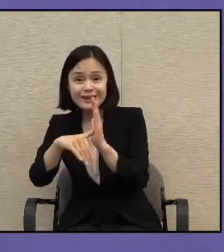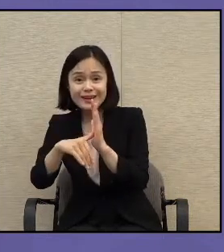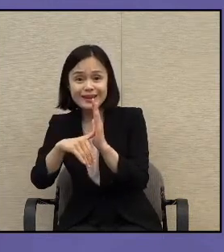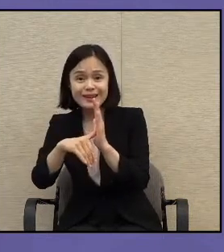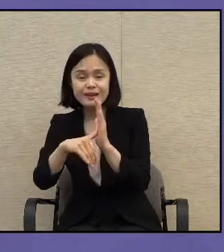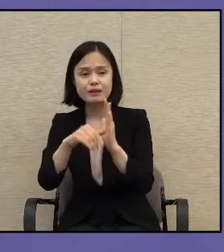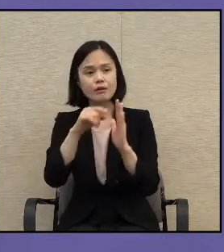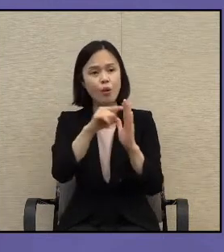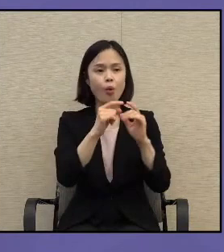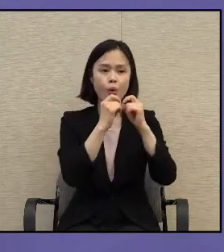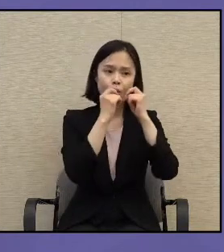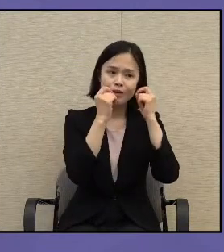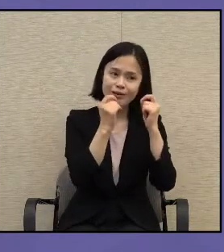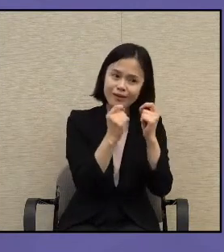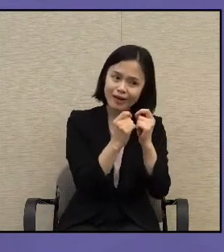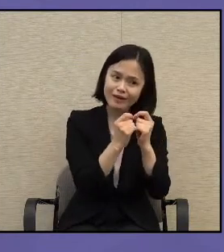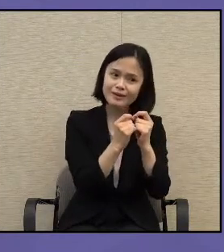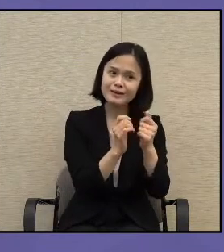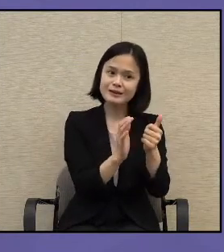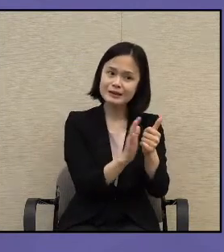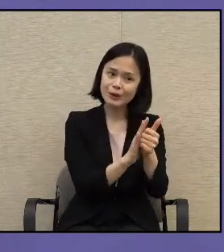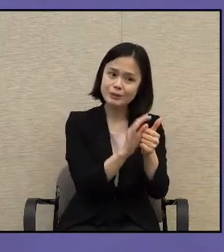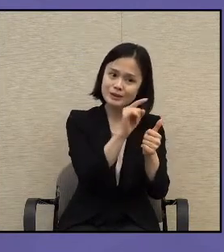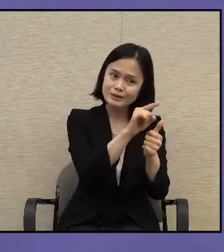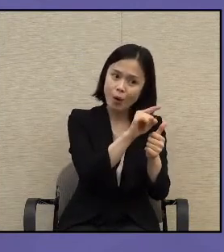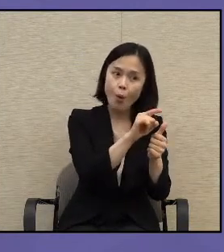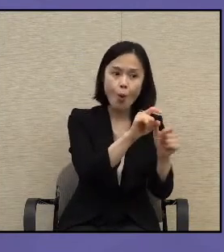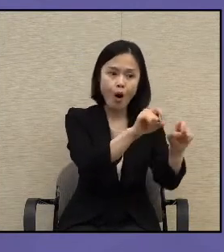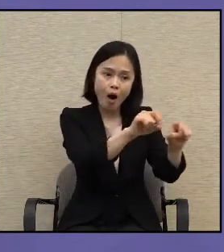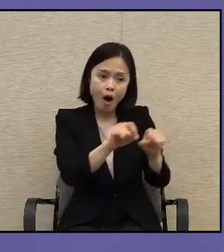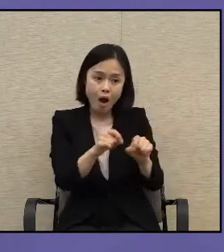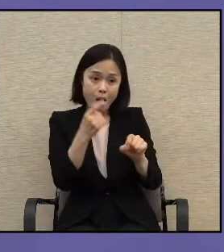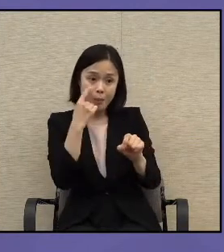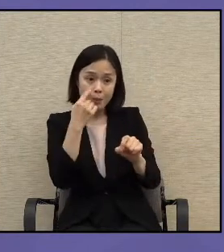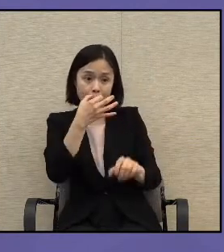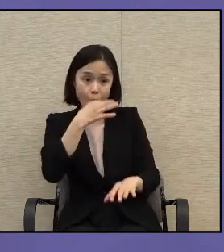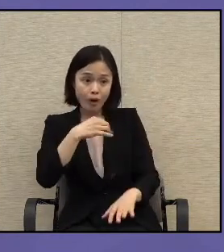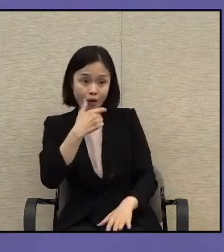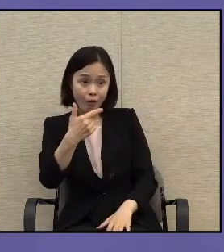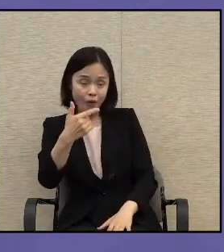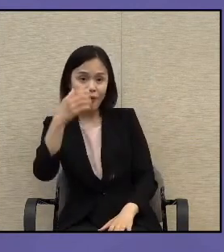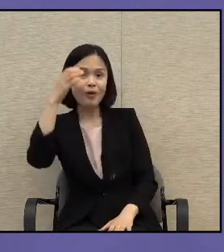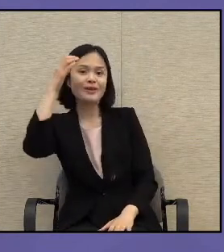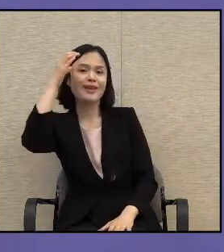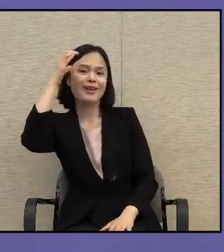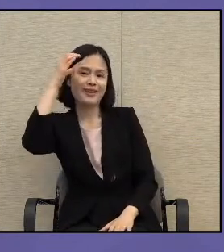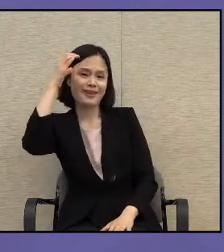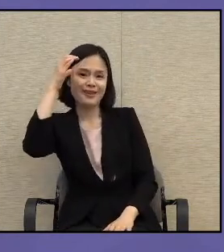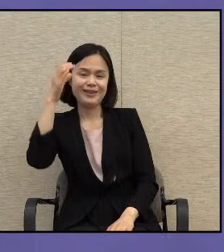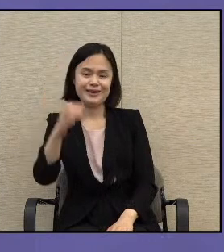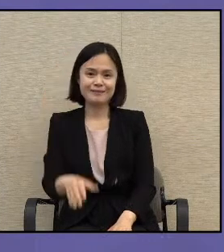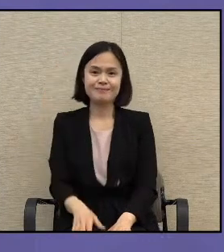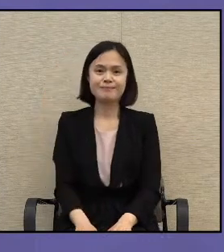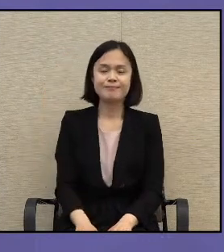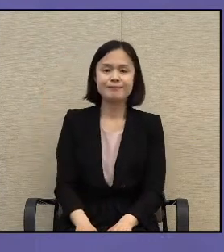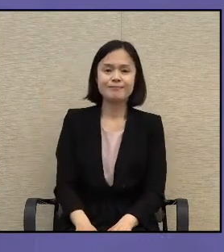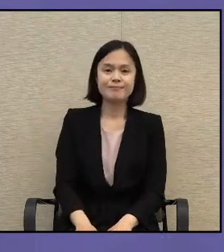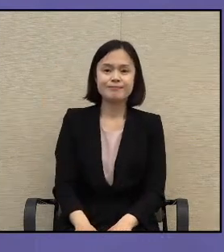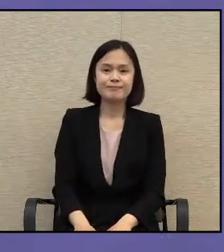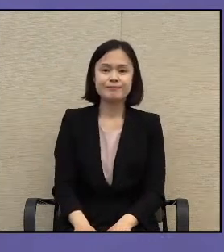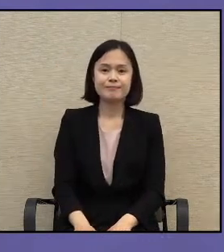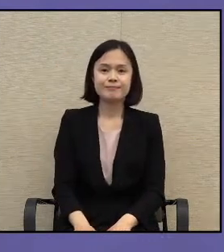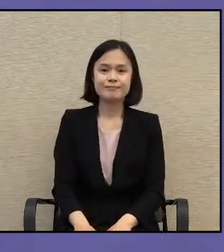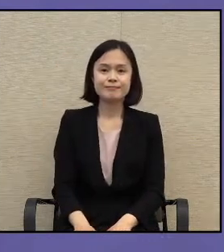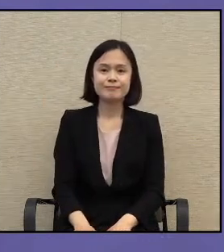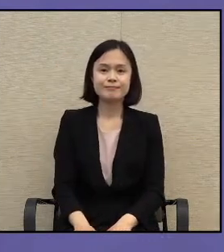상당한 역할들을 할 수도 있겠다. 뭐 이런 이제 부분들을 좀 바라볼 수 있다라고 생각이 되고,